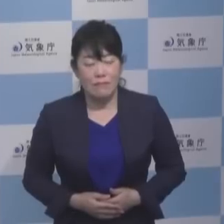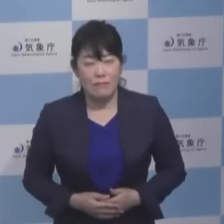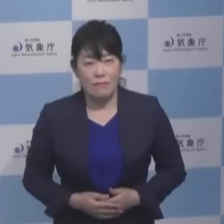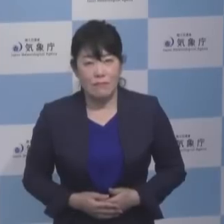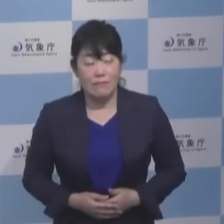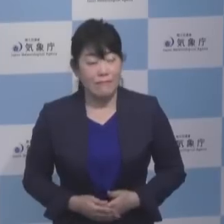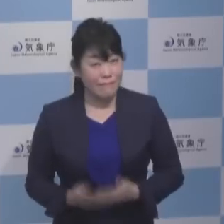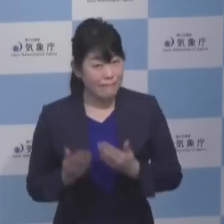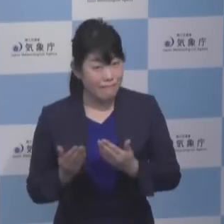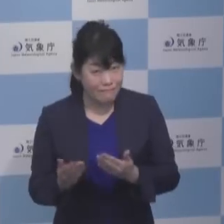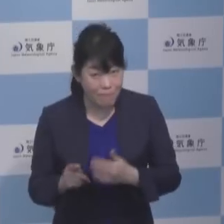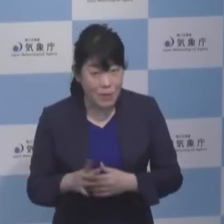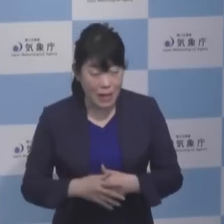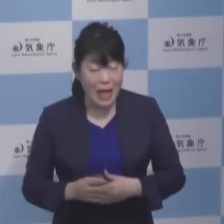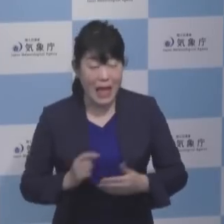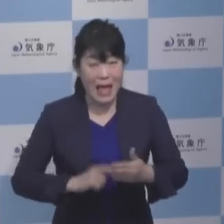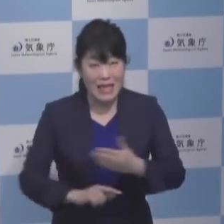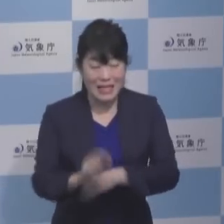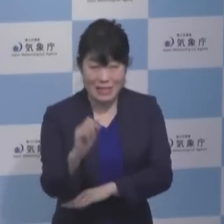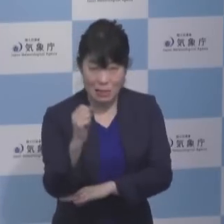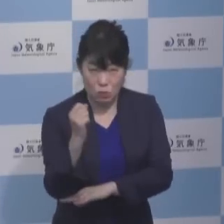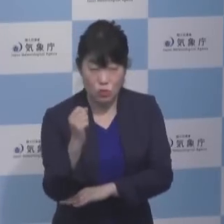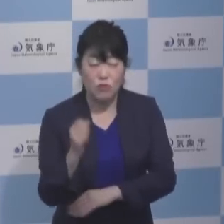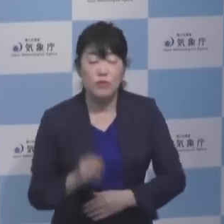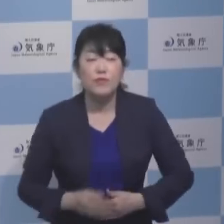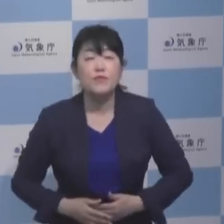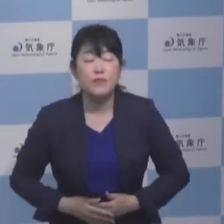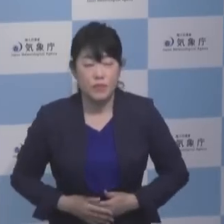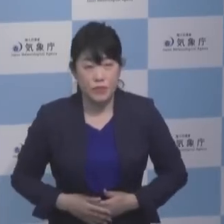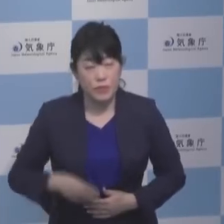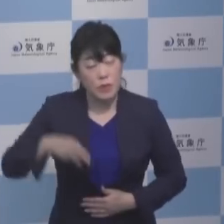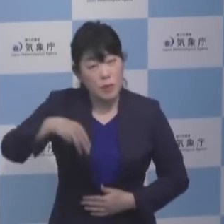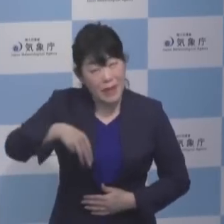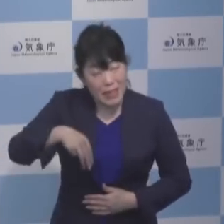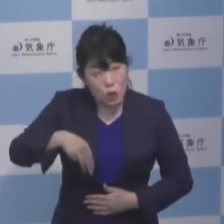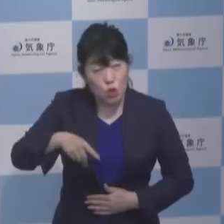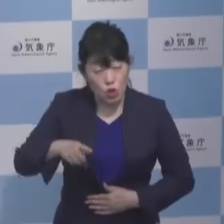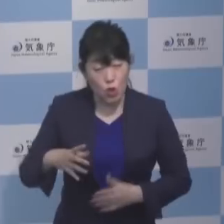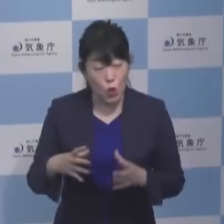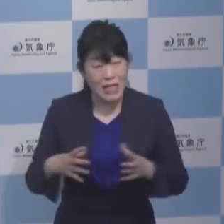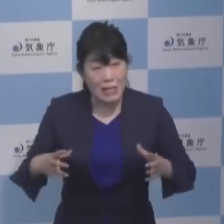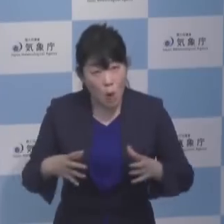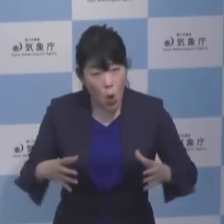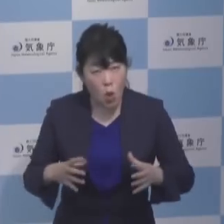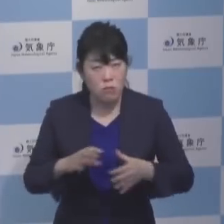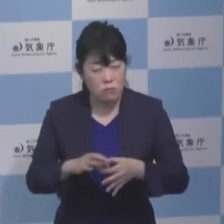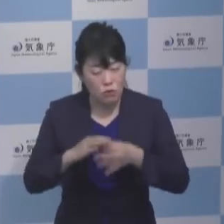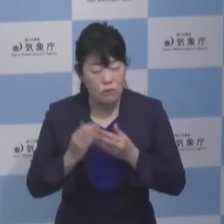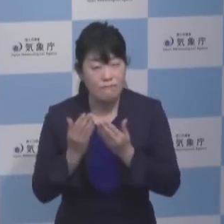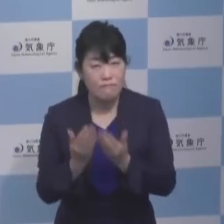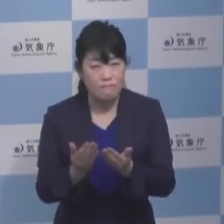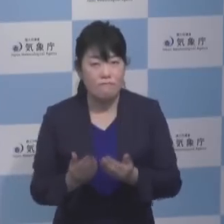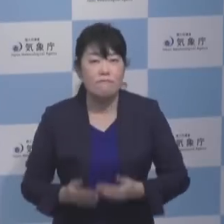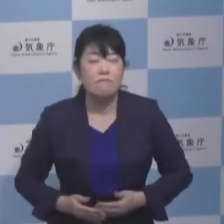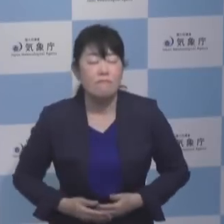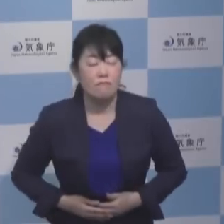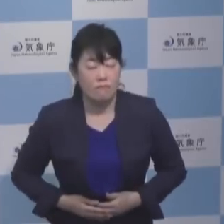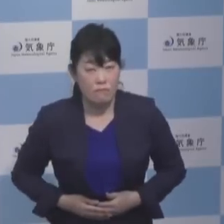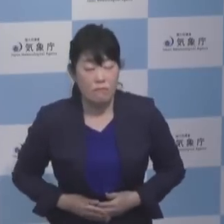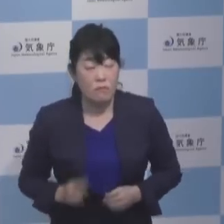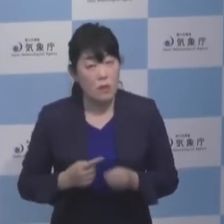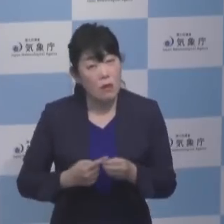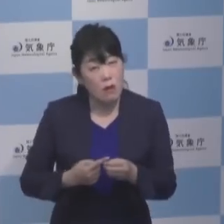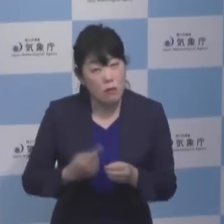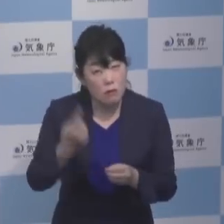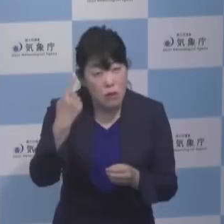はい。朝日新聞の宮野です。マグニチュードの規模のことでお伺いしたいんですけれども、はい、昨年の地